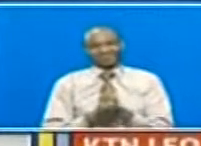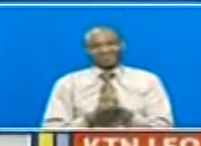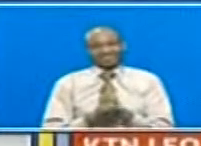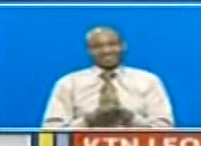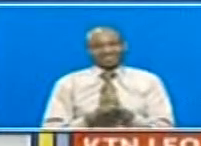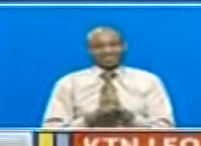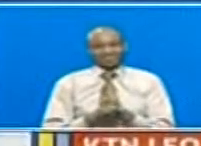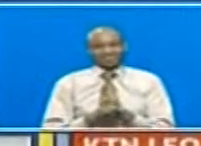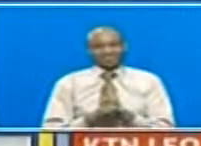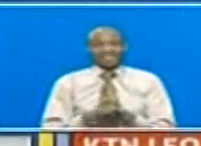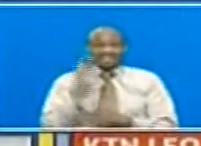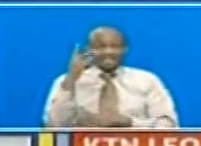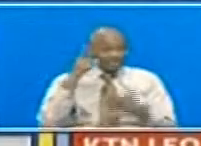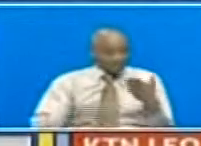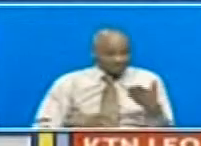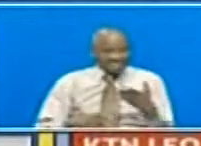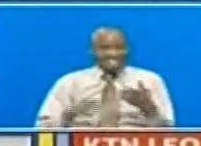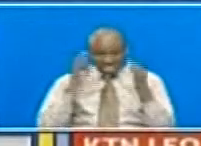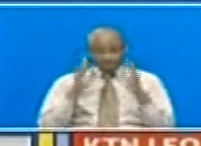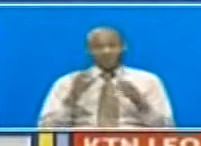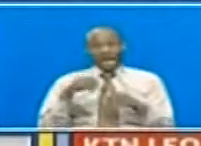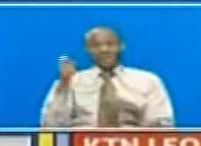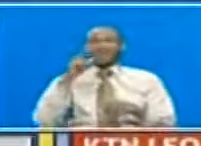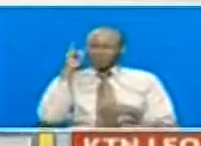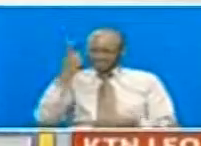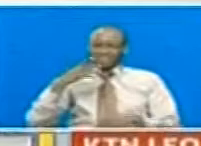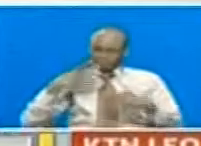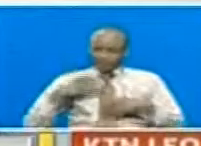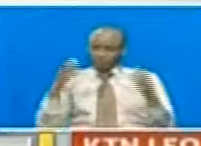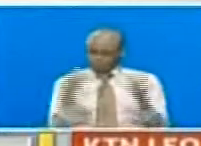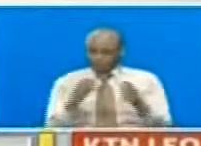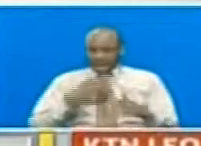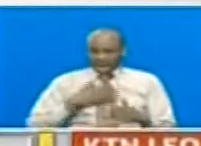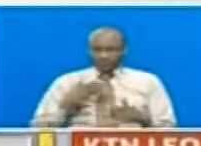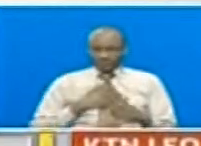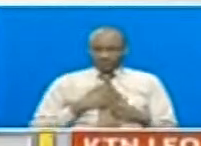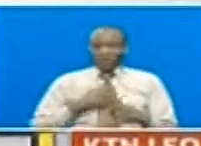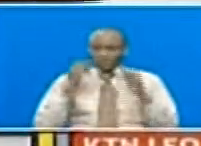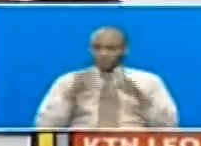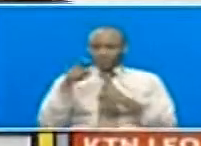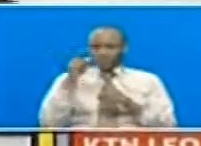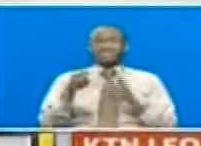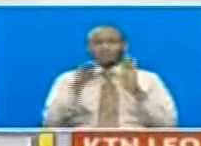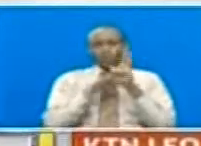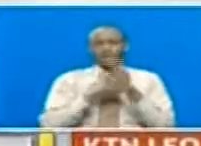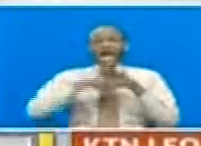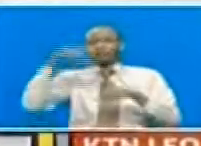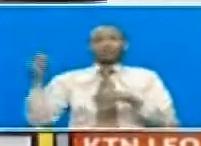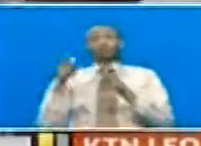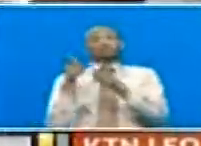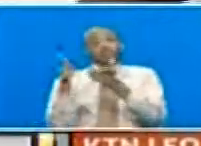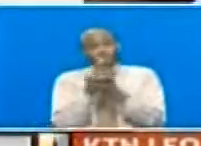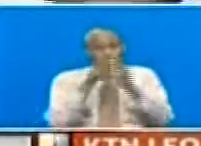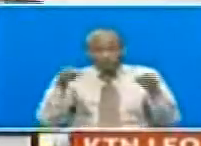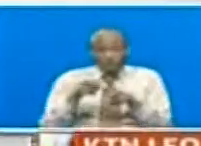Ushaona? Kitu cha pili ilikuwa kama sisi tulikuwa kwa watu wa kwanza kuweza kupiga picha hizi nje ya studio